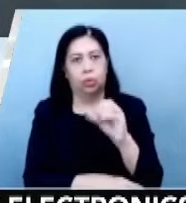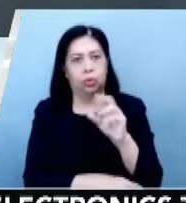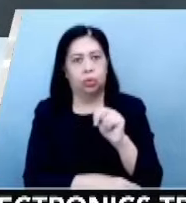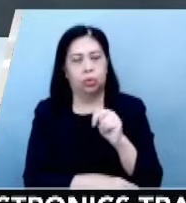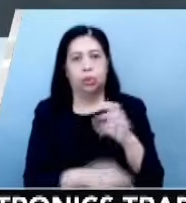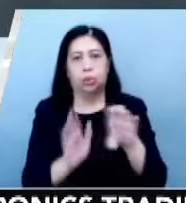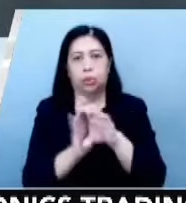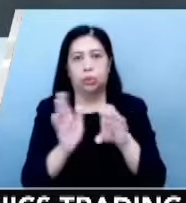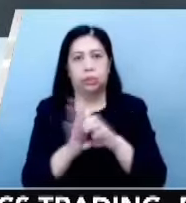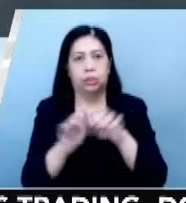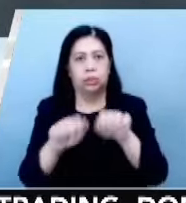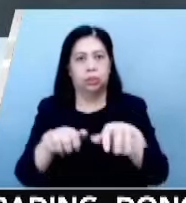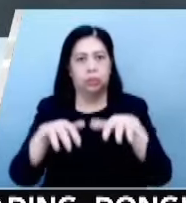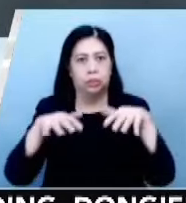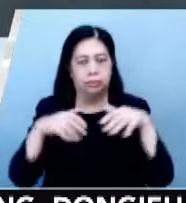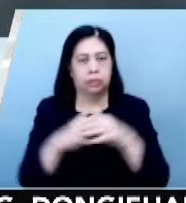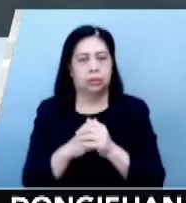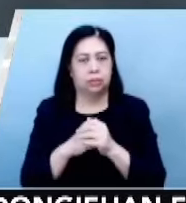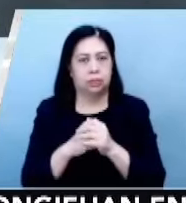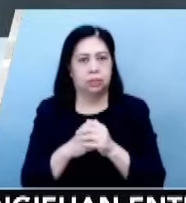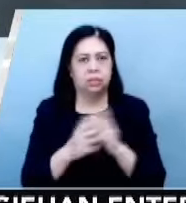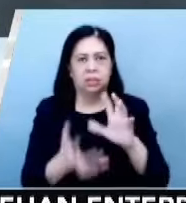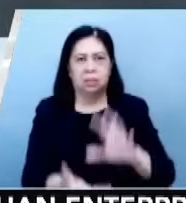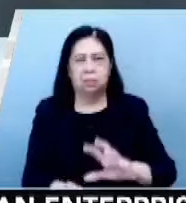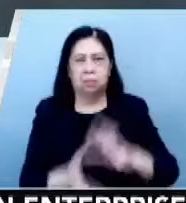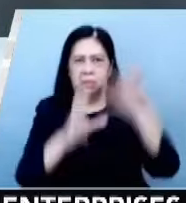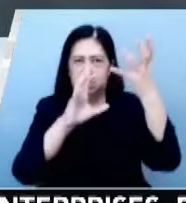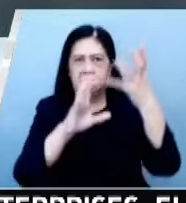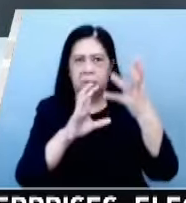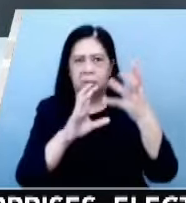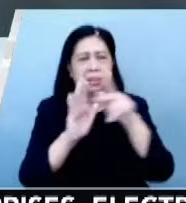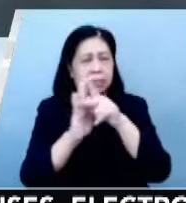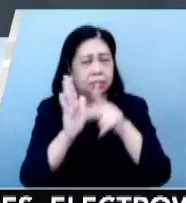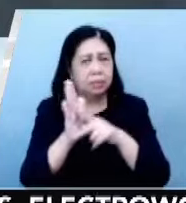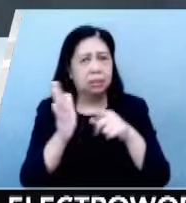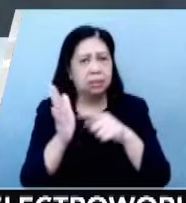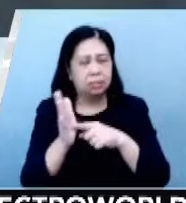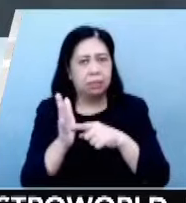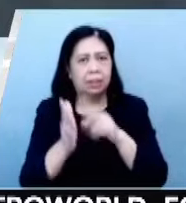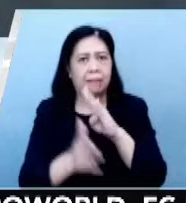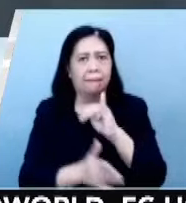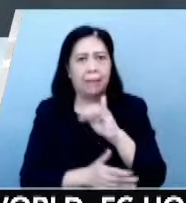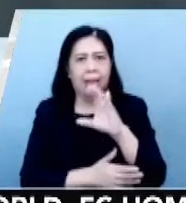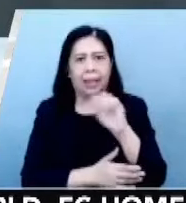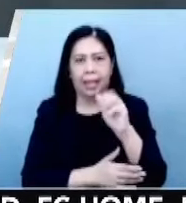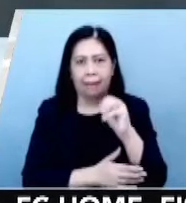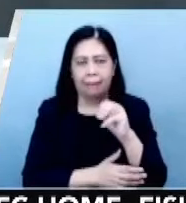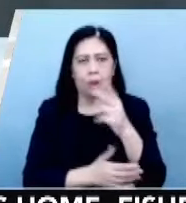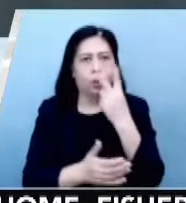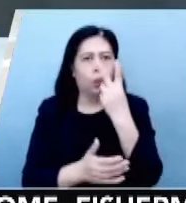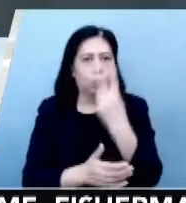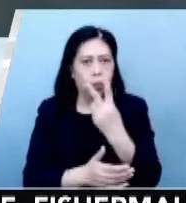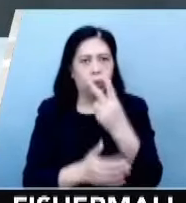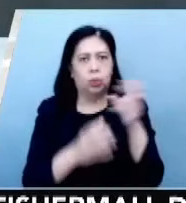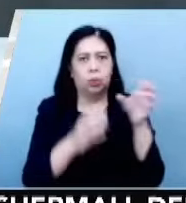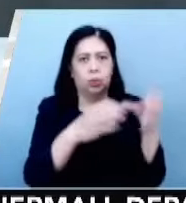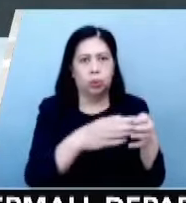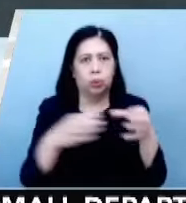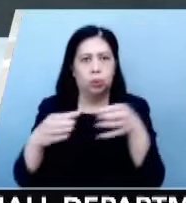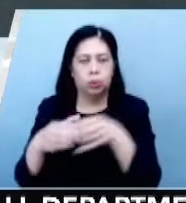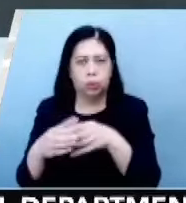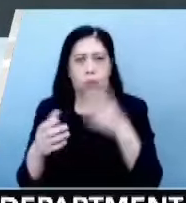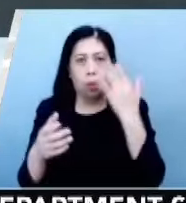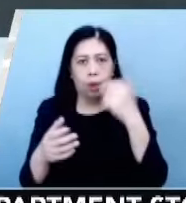change or destabilize rather the principle of bicameralism in our system of checks and